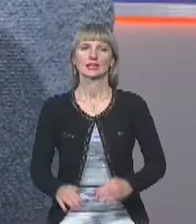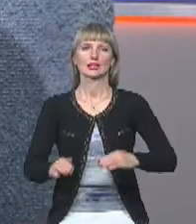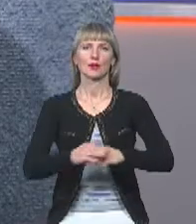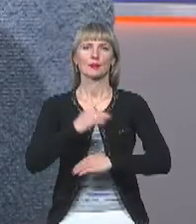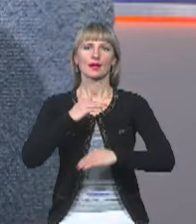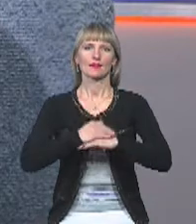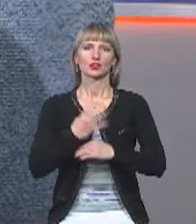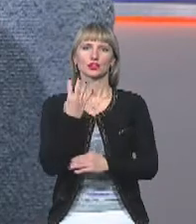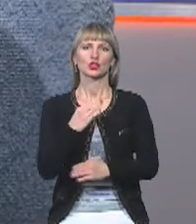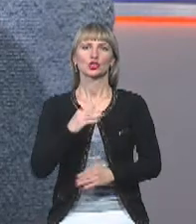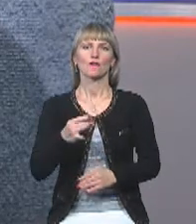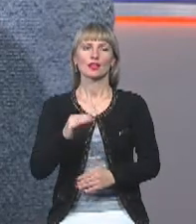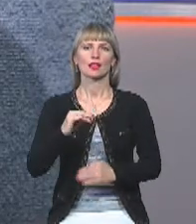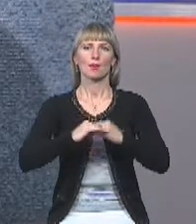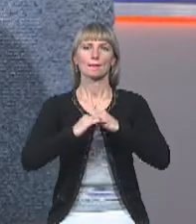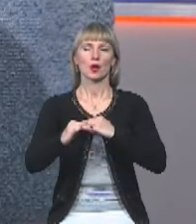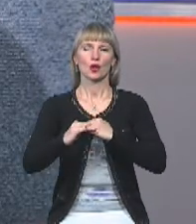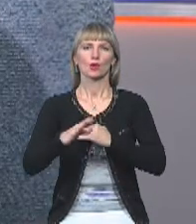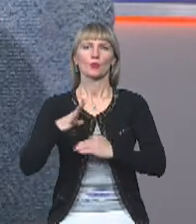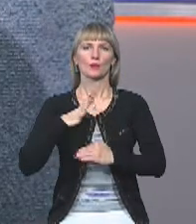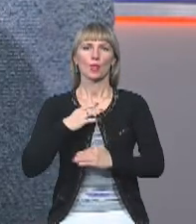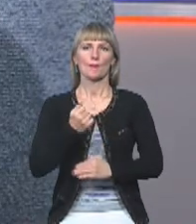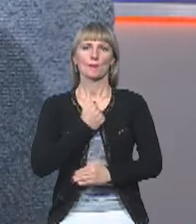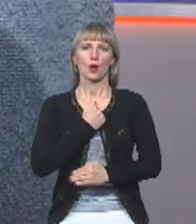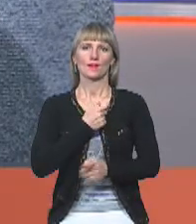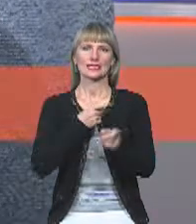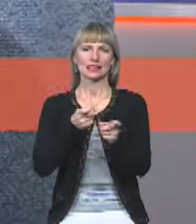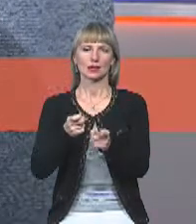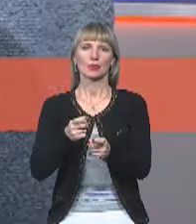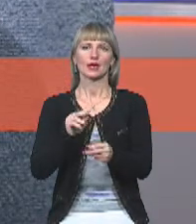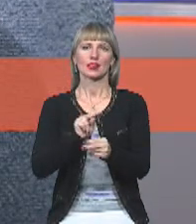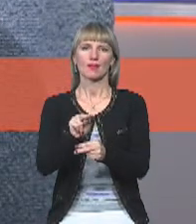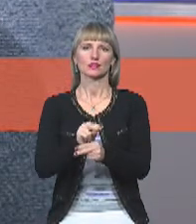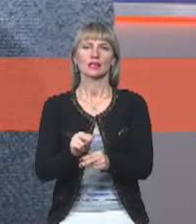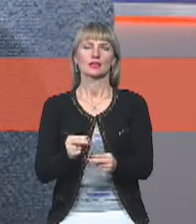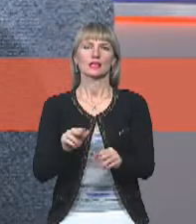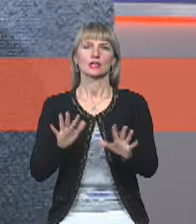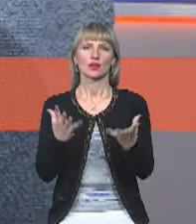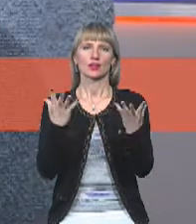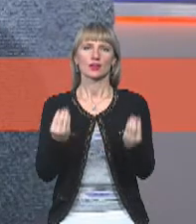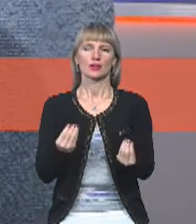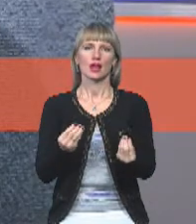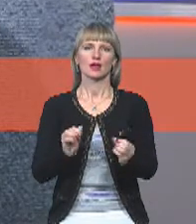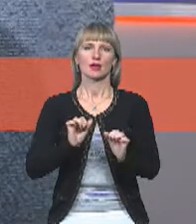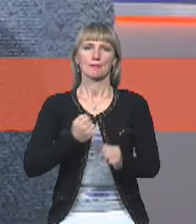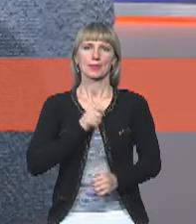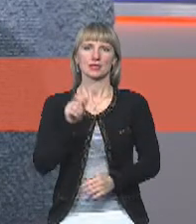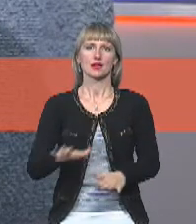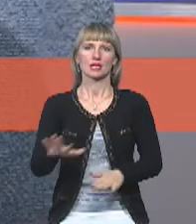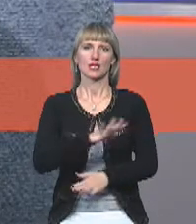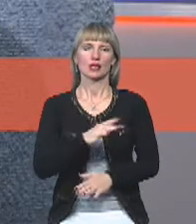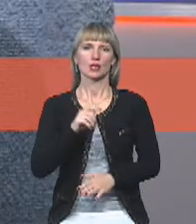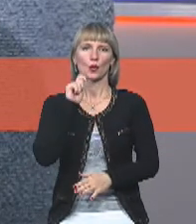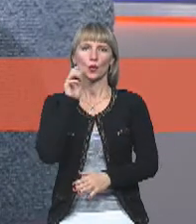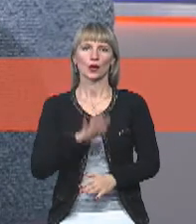Добрий вечір. 4 жовтня на полігоні Близнюки відбулися бойові стрільби та тактичні навчання з нагоди Дня бійця територіальної оборони України. Які